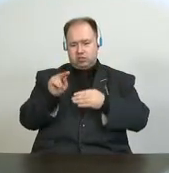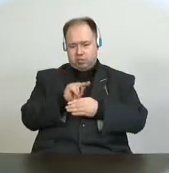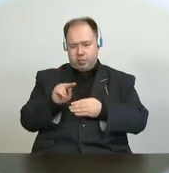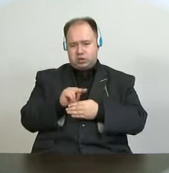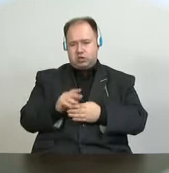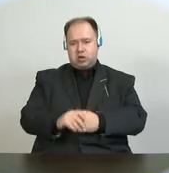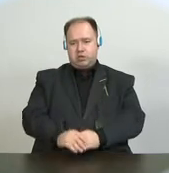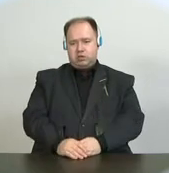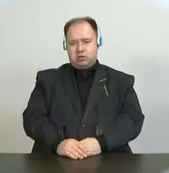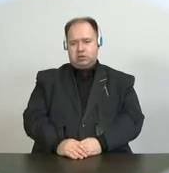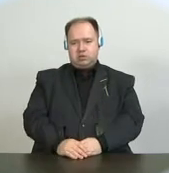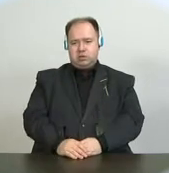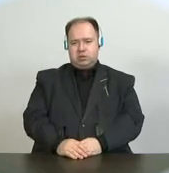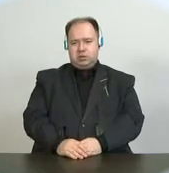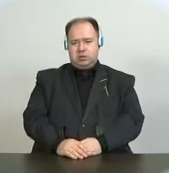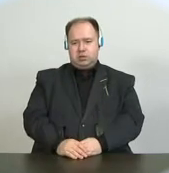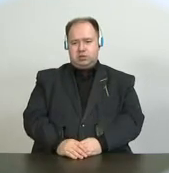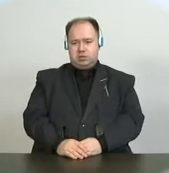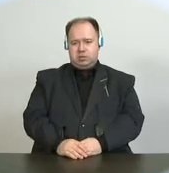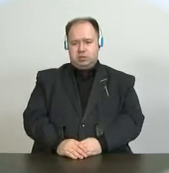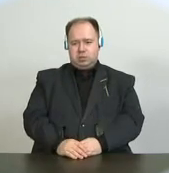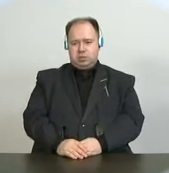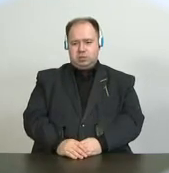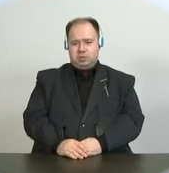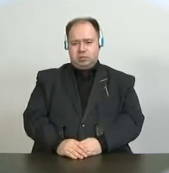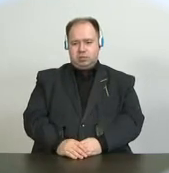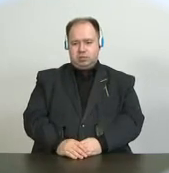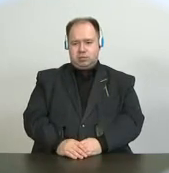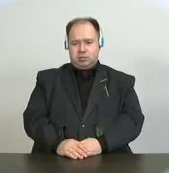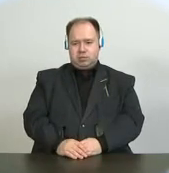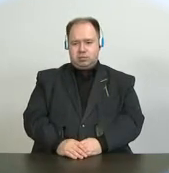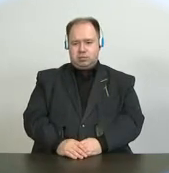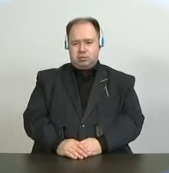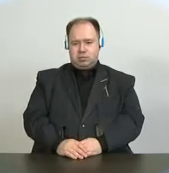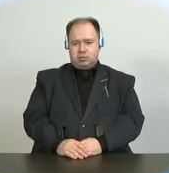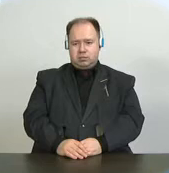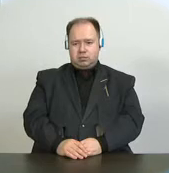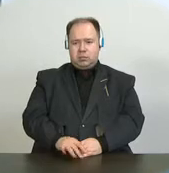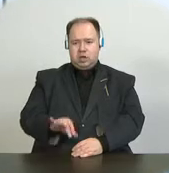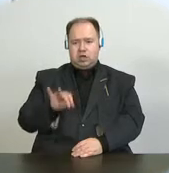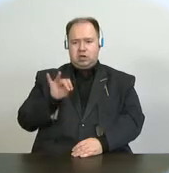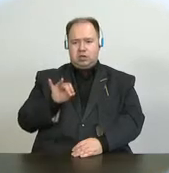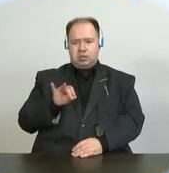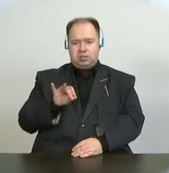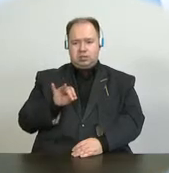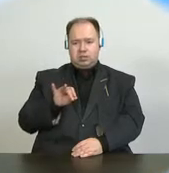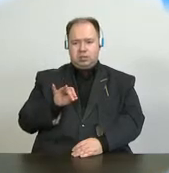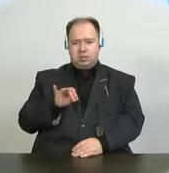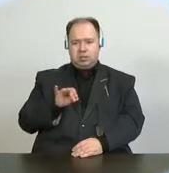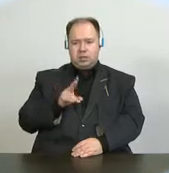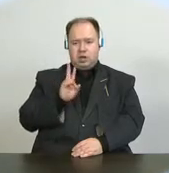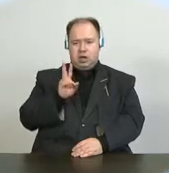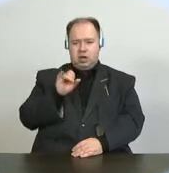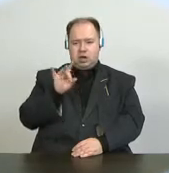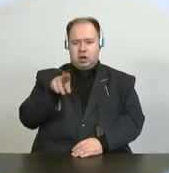как-то называется диоптрий да точно и можно скажем так кардборд не умеет это